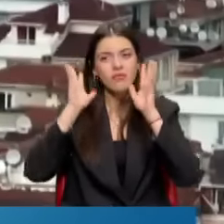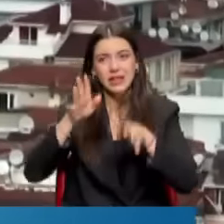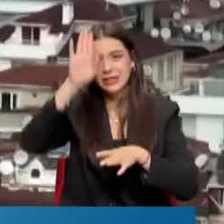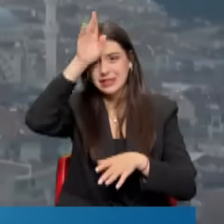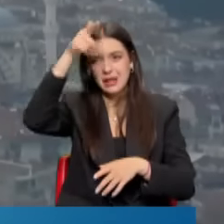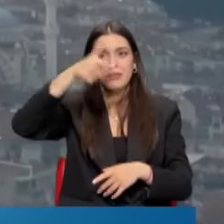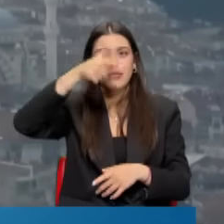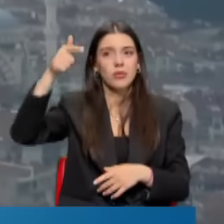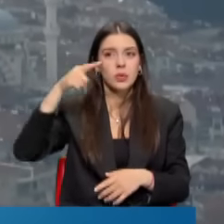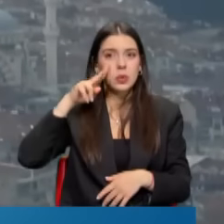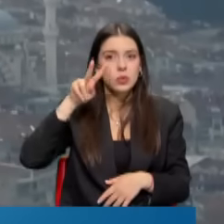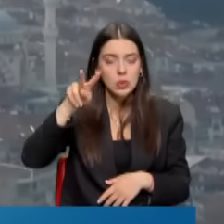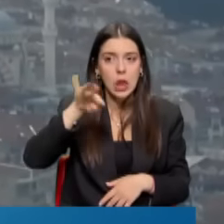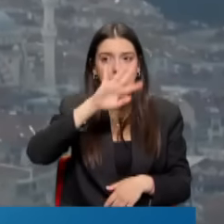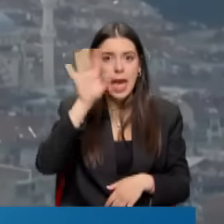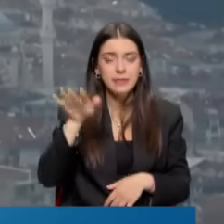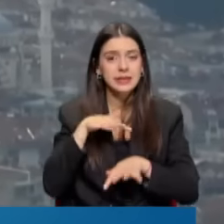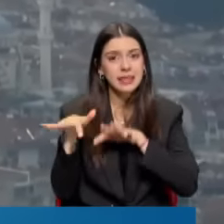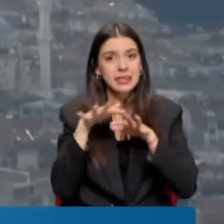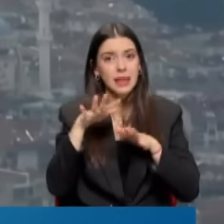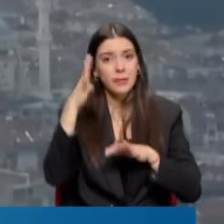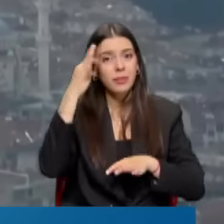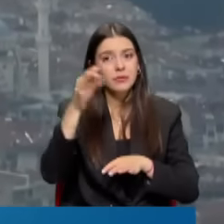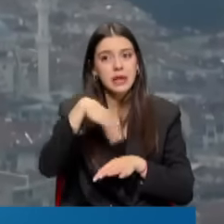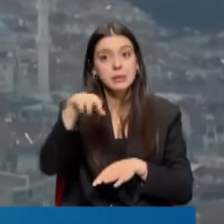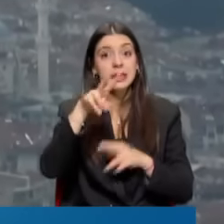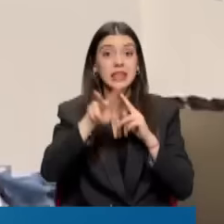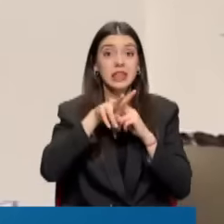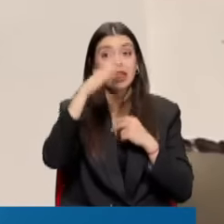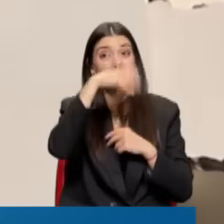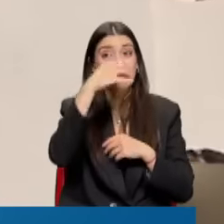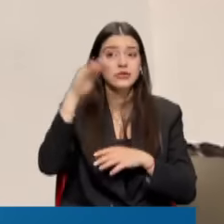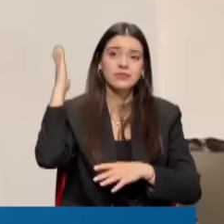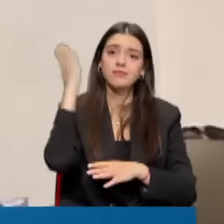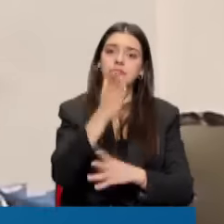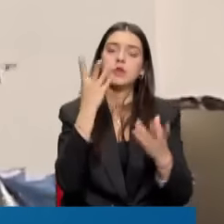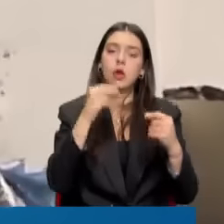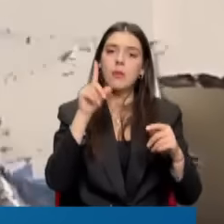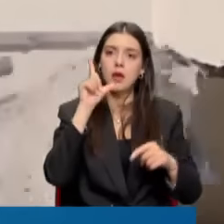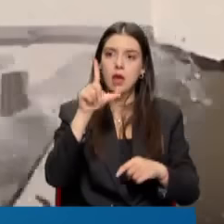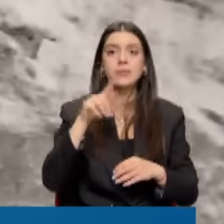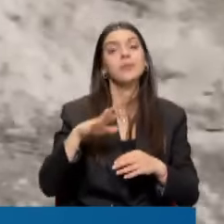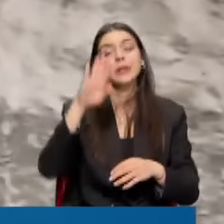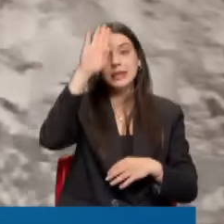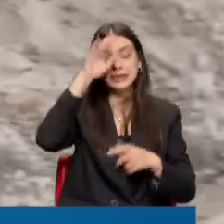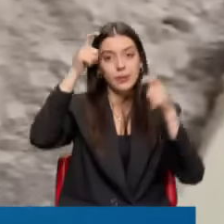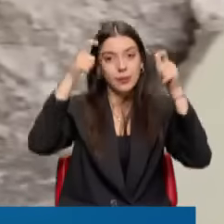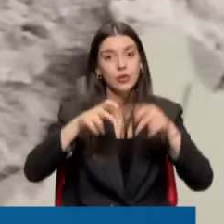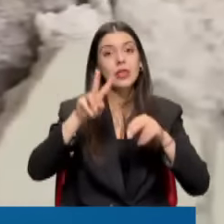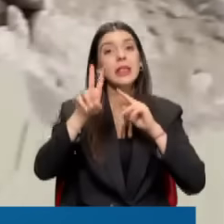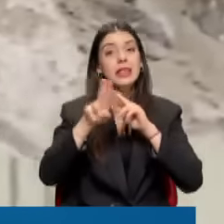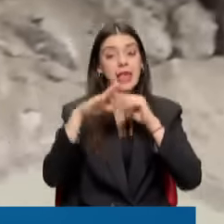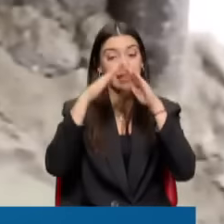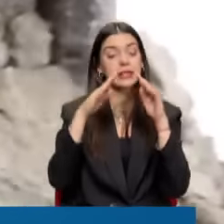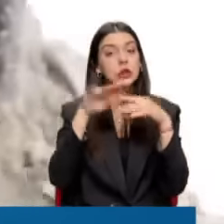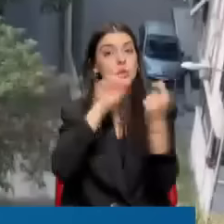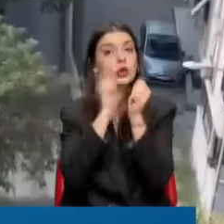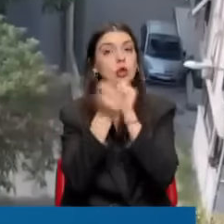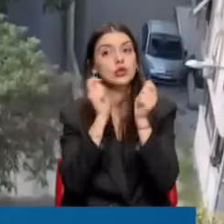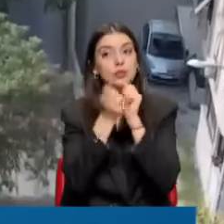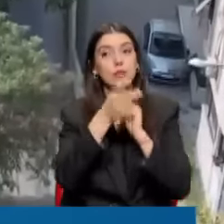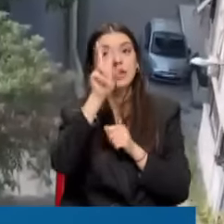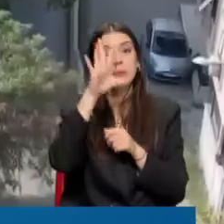bu görüntüsü üzerine yer bilimciler kepçe vurulmalı diyor İstanbul'da kentsel dönüşüme imza atan kurumlardan kip taşsa 25.000